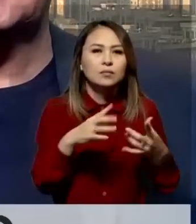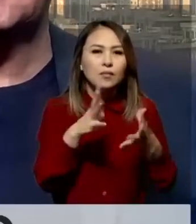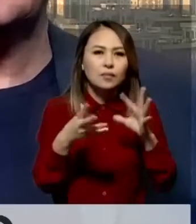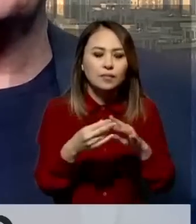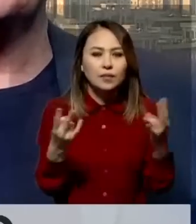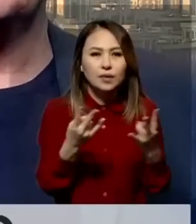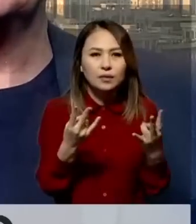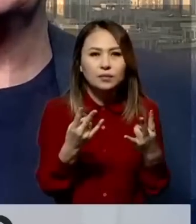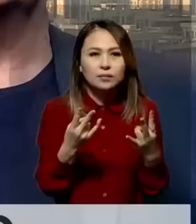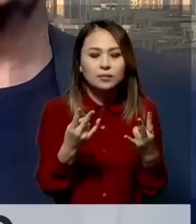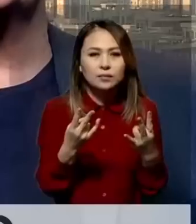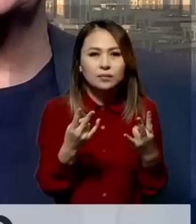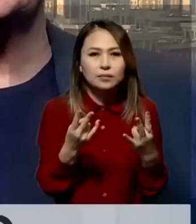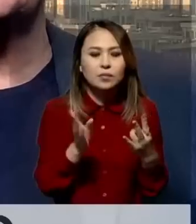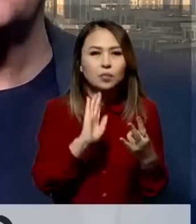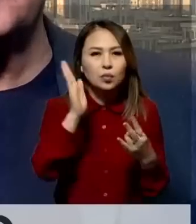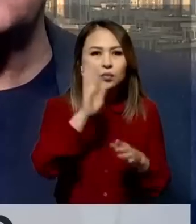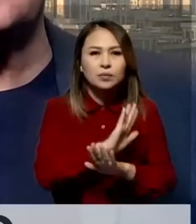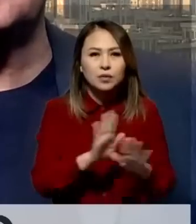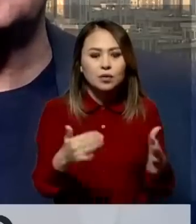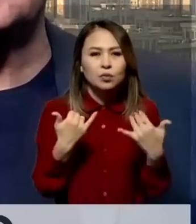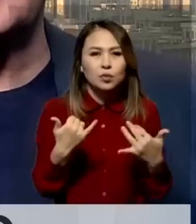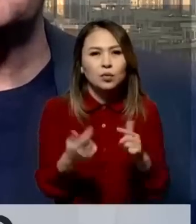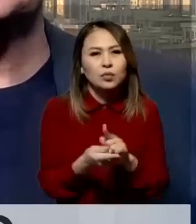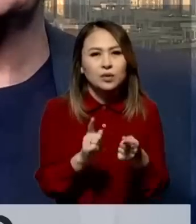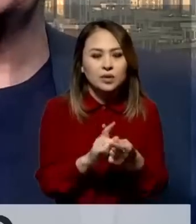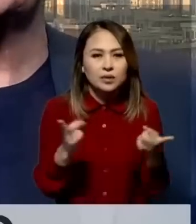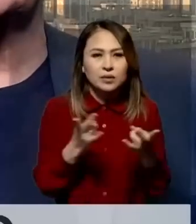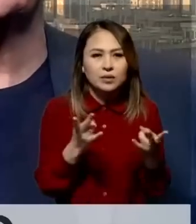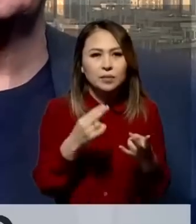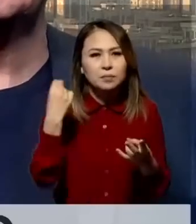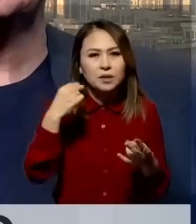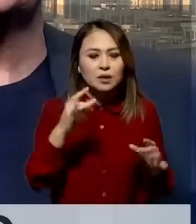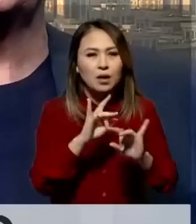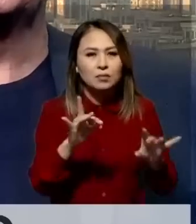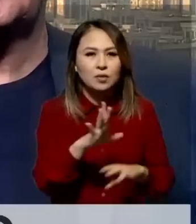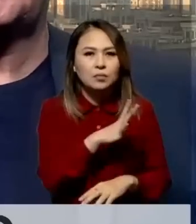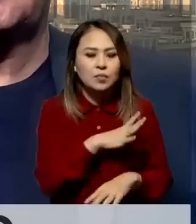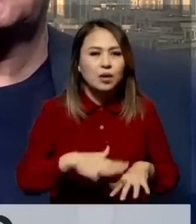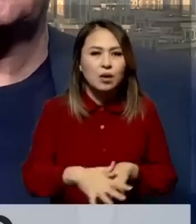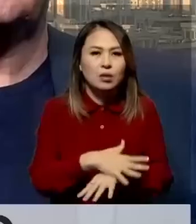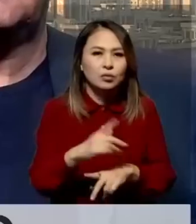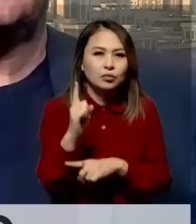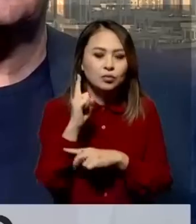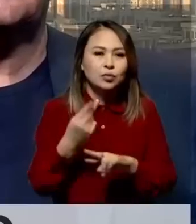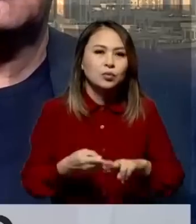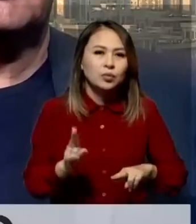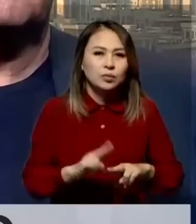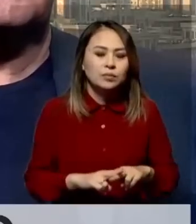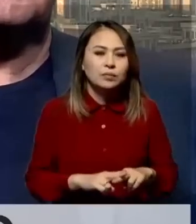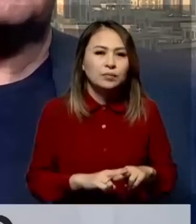керек. Болашақта емес, бүгін керек өзгерістер, президент айтпақша. Халық соны тосып отыр. Сондықтан да